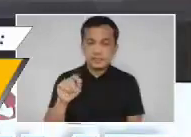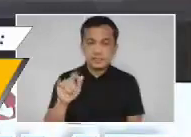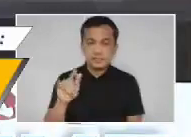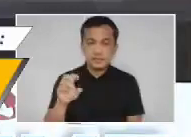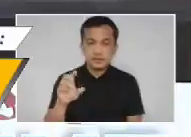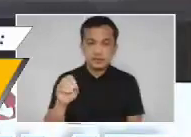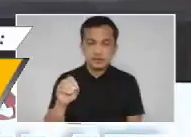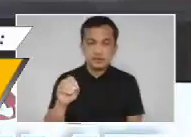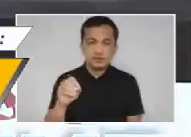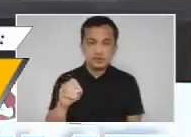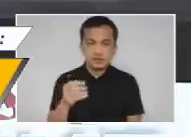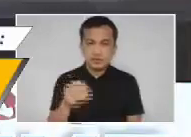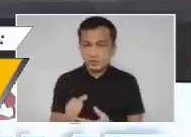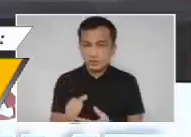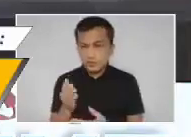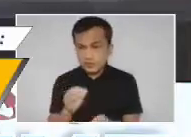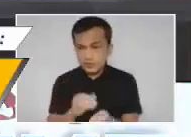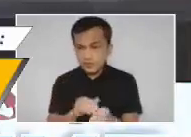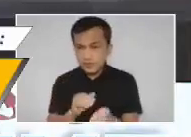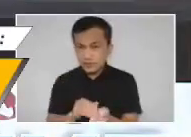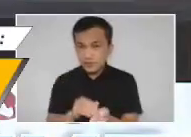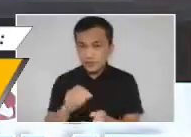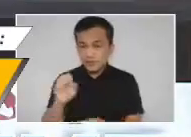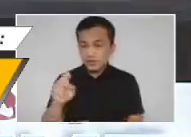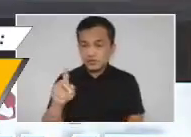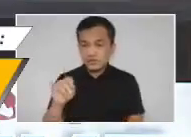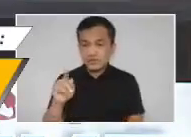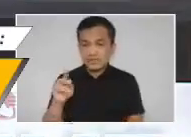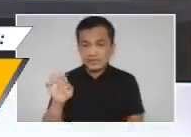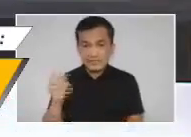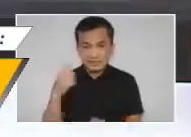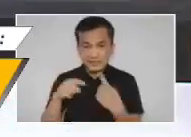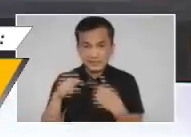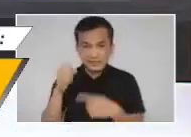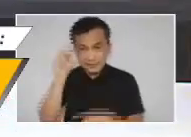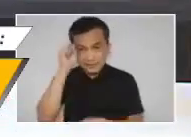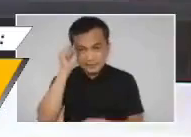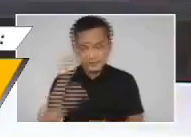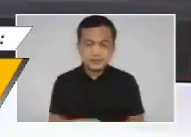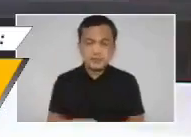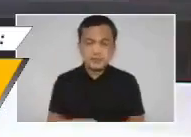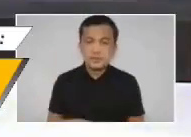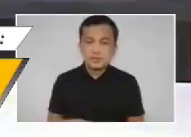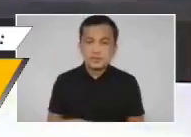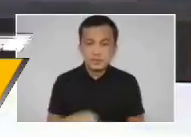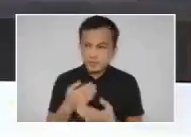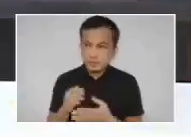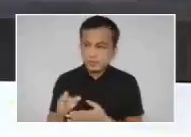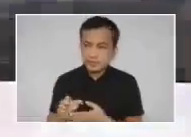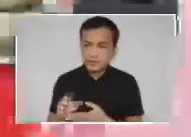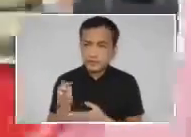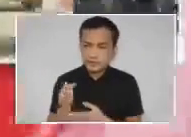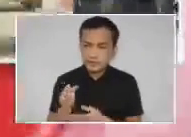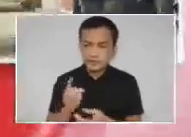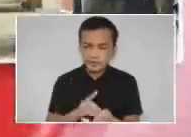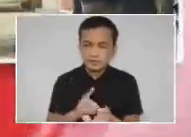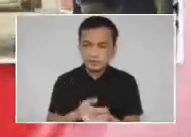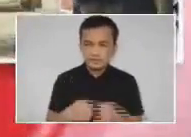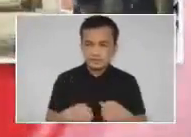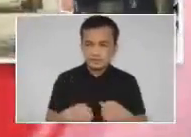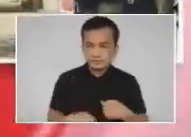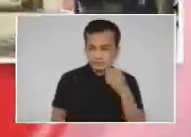South African variant is really known to be highly transmissible. So, nakikita yan sa iba't ibang bansa na kung saan